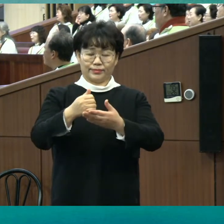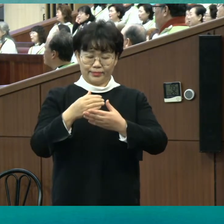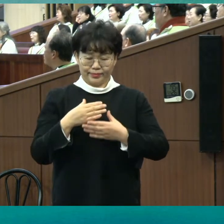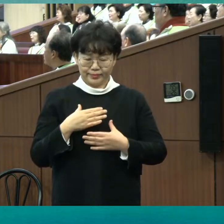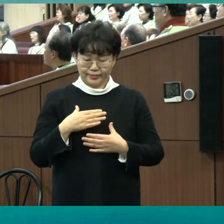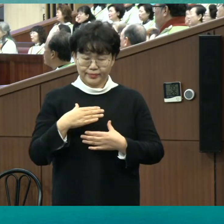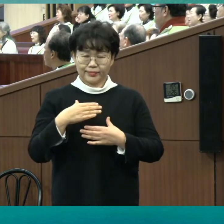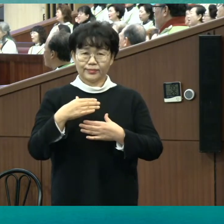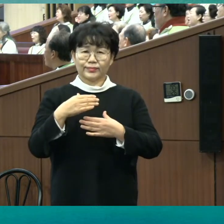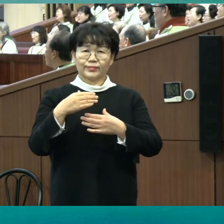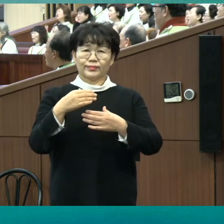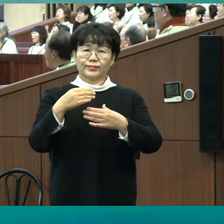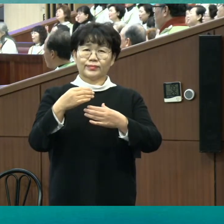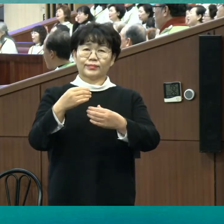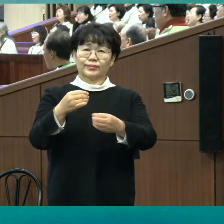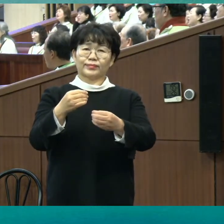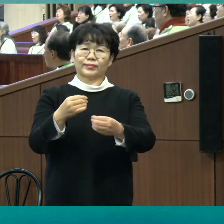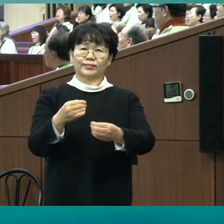하나님의